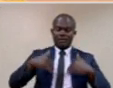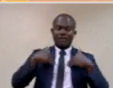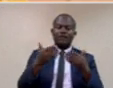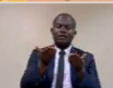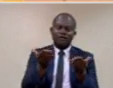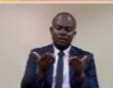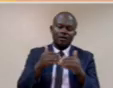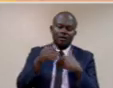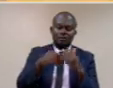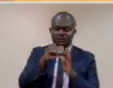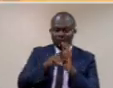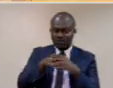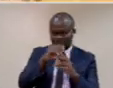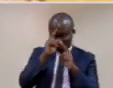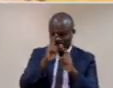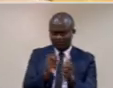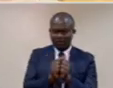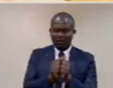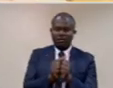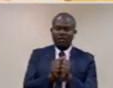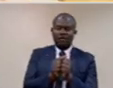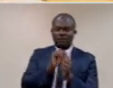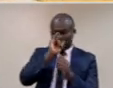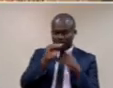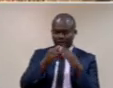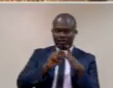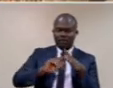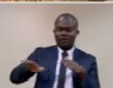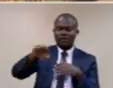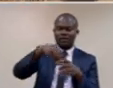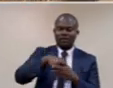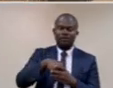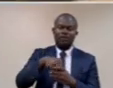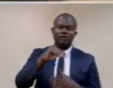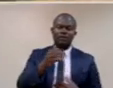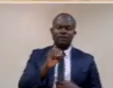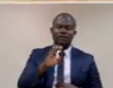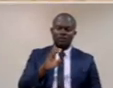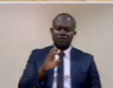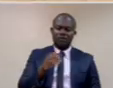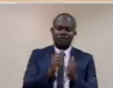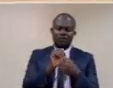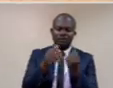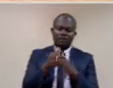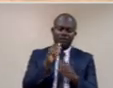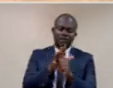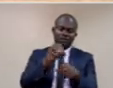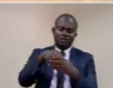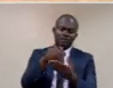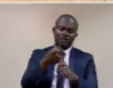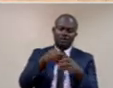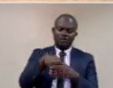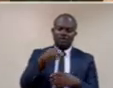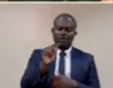itabye tukayishyingura mu cyubahiro Abatutsi bari bahungiye kuri Ste Famille kimwe na Ste Paul Jacques ndetse n'itwaga muri Sera ngo benshi muri bo babaga bavuye mu